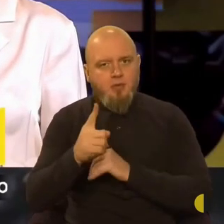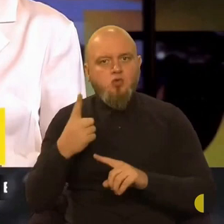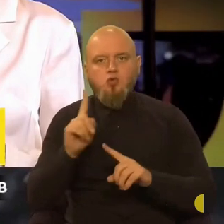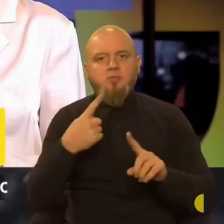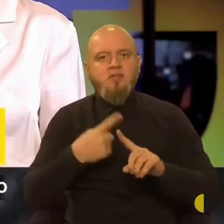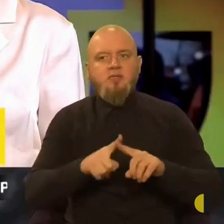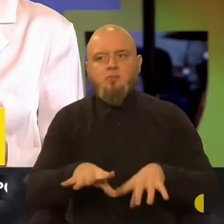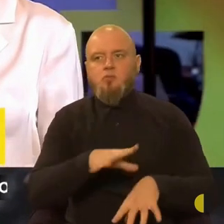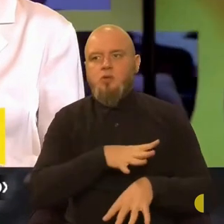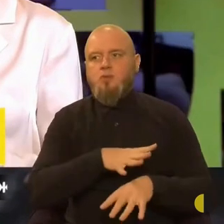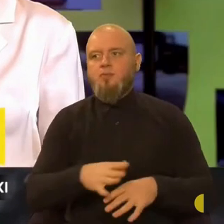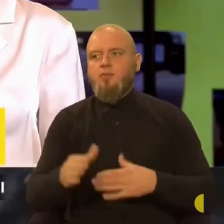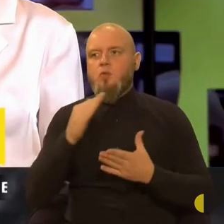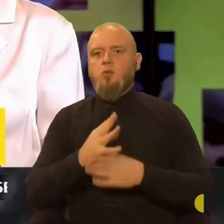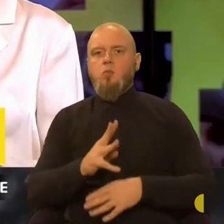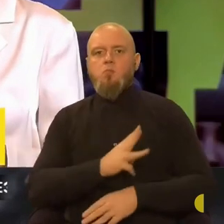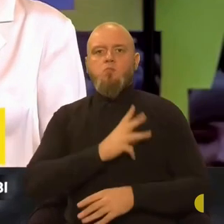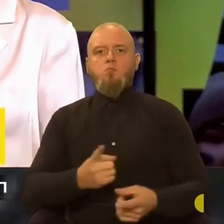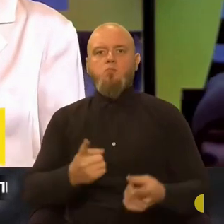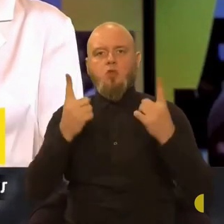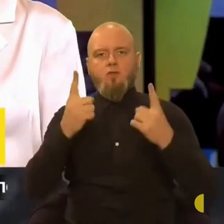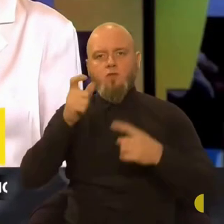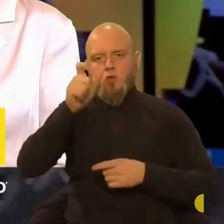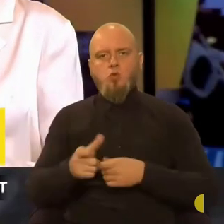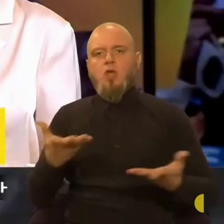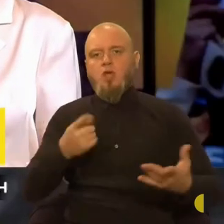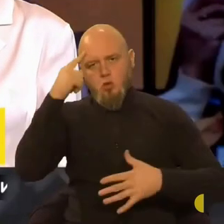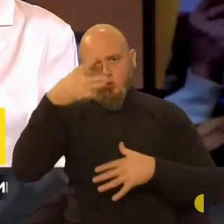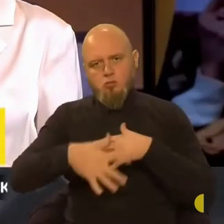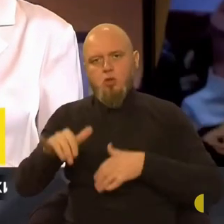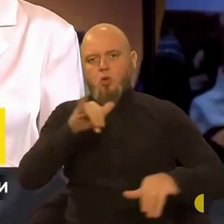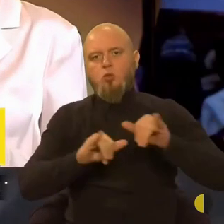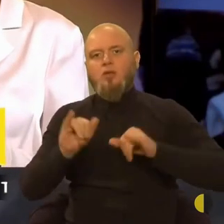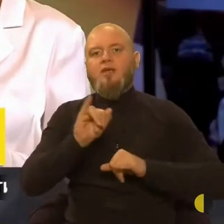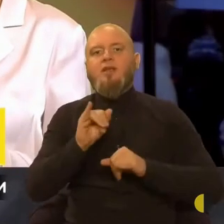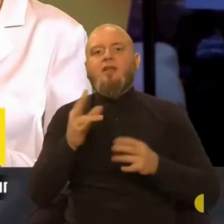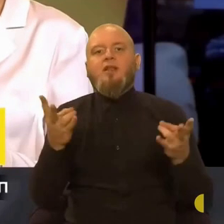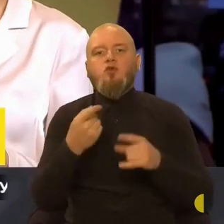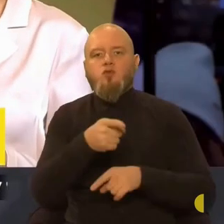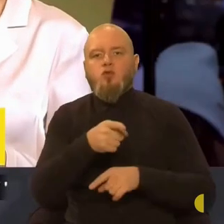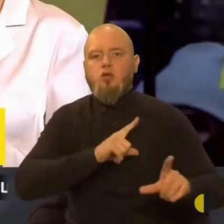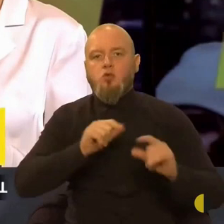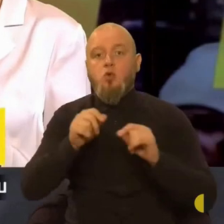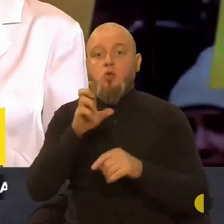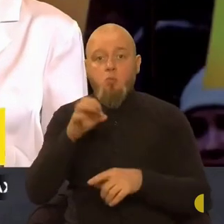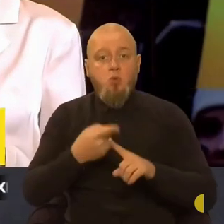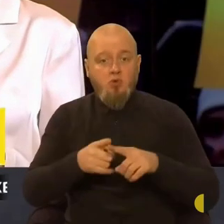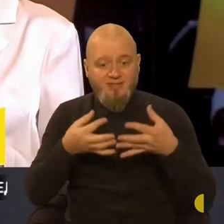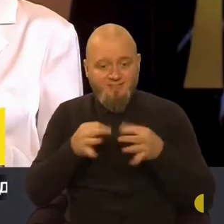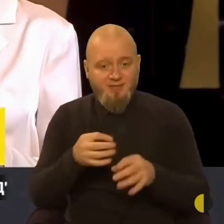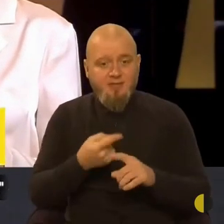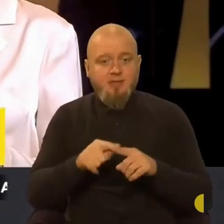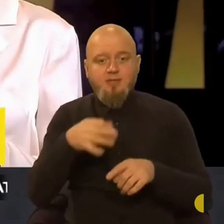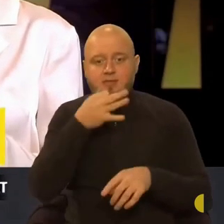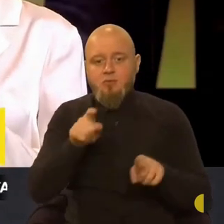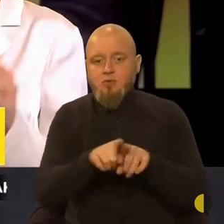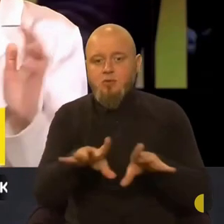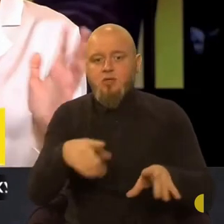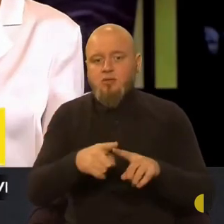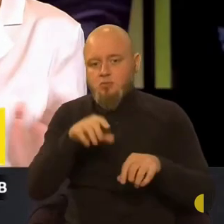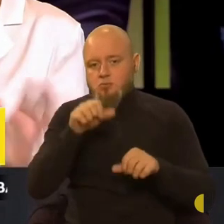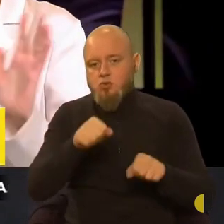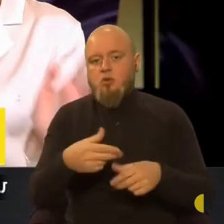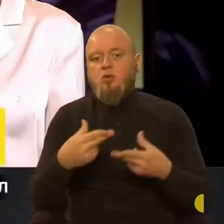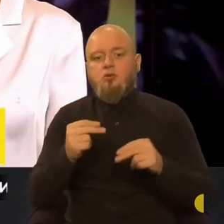були мотивовані люди, які розуміли, куди і навіщо вони йдуть. Бо це, звільнення, це, скажімо так, це може